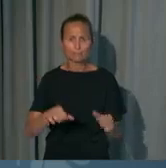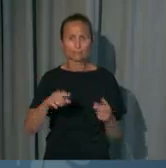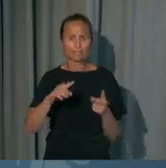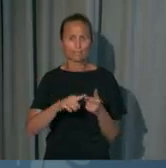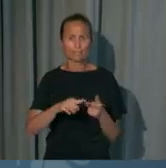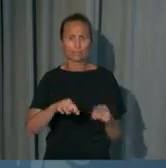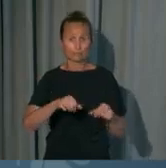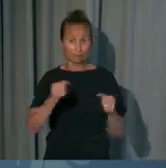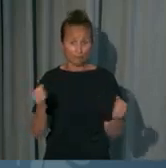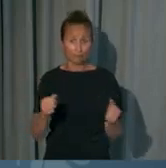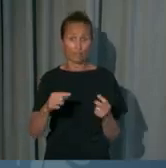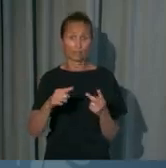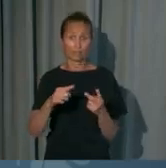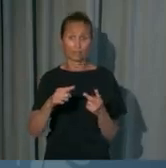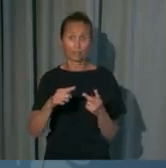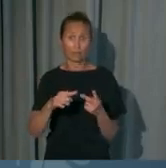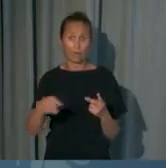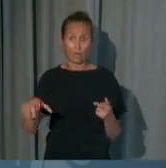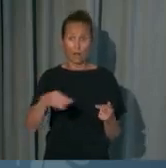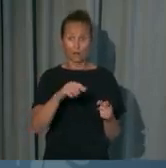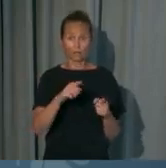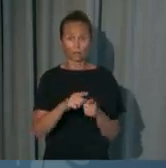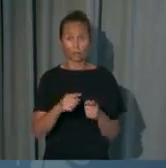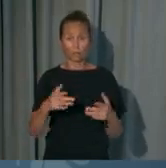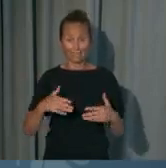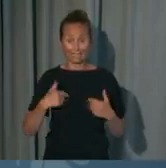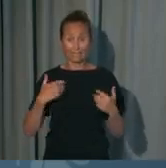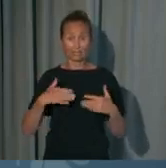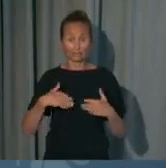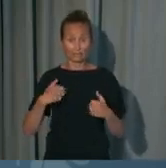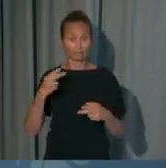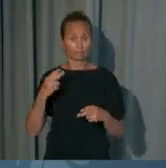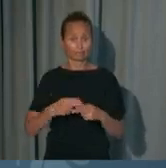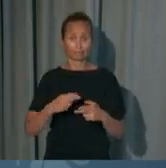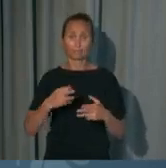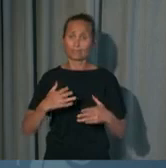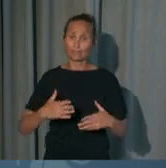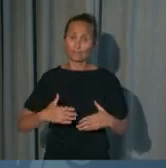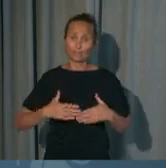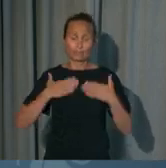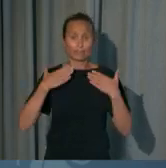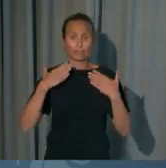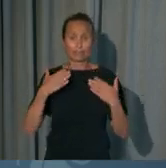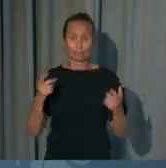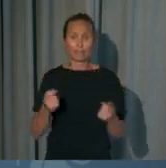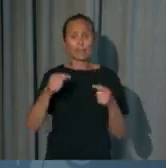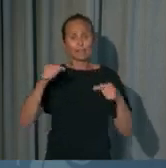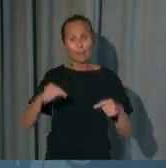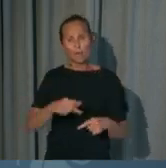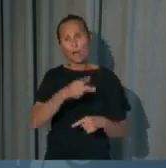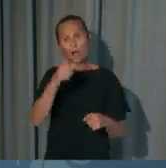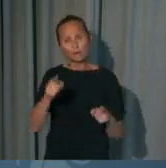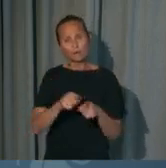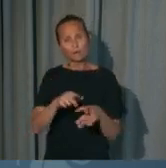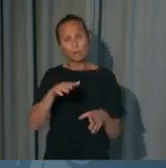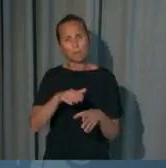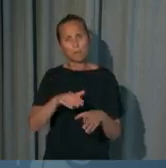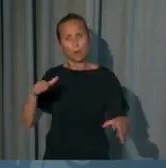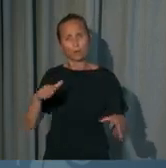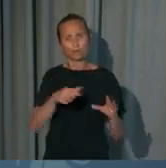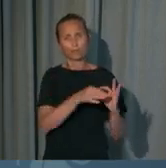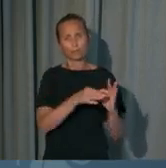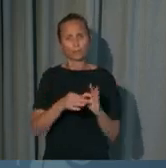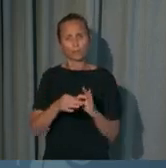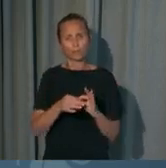de skadde, til alle som hadde gledet seg til å feire kjærligheten i dag, og alle andre som er berørt av